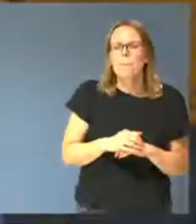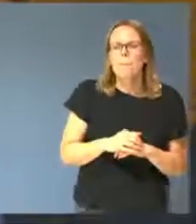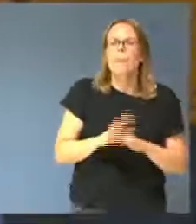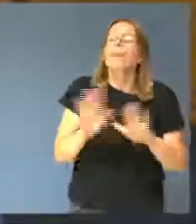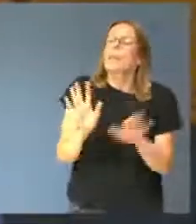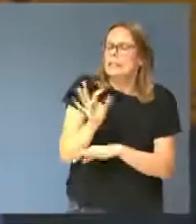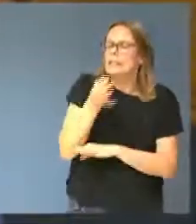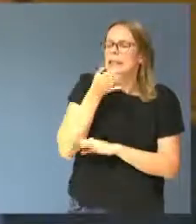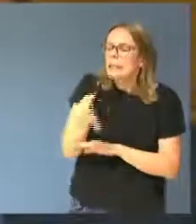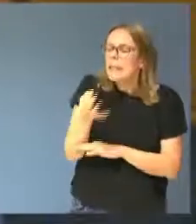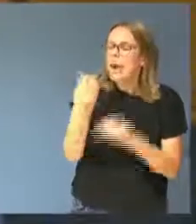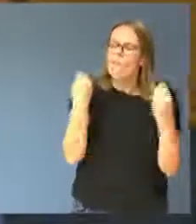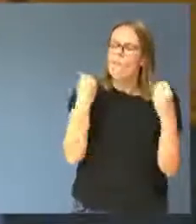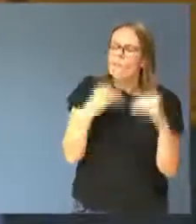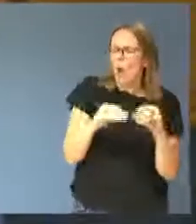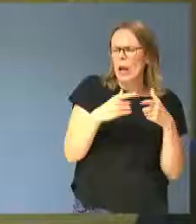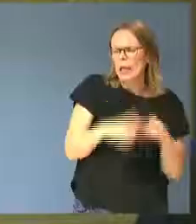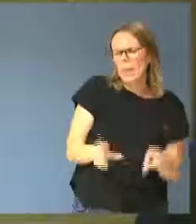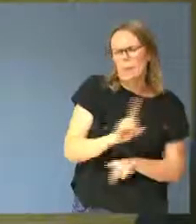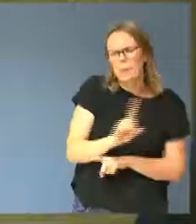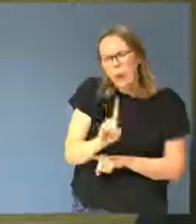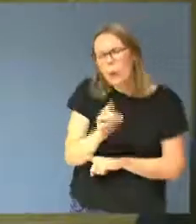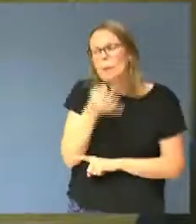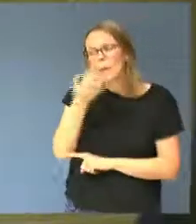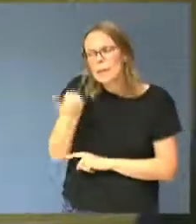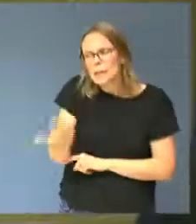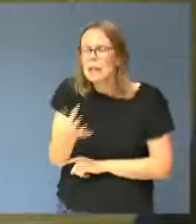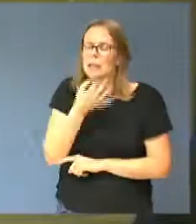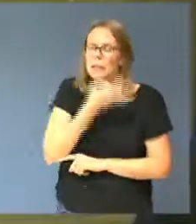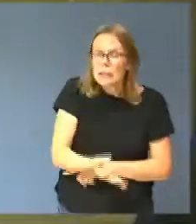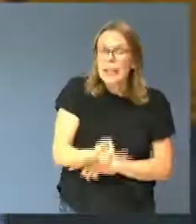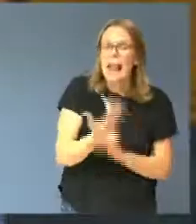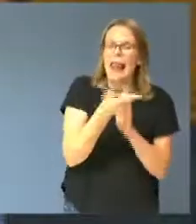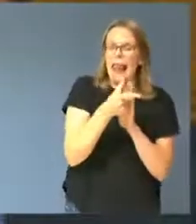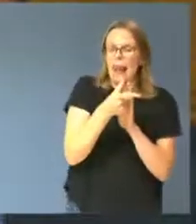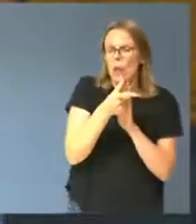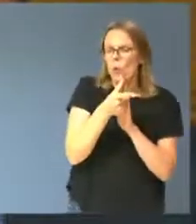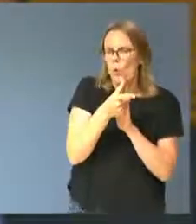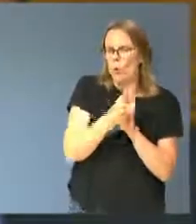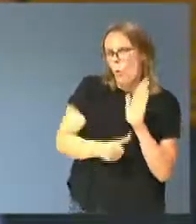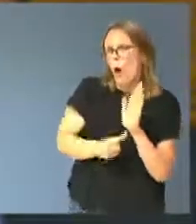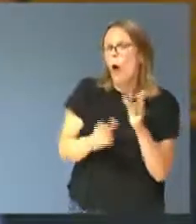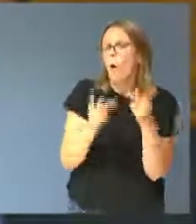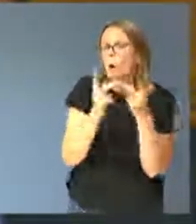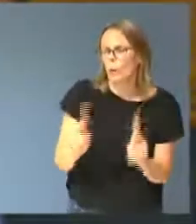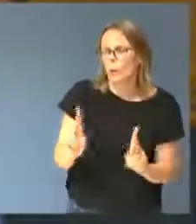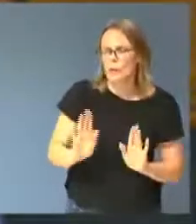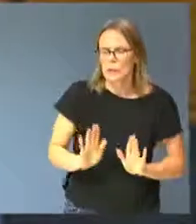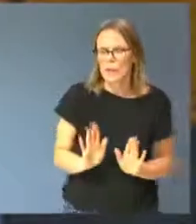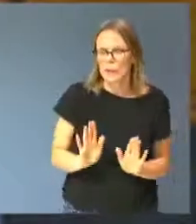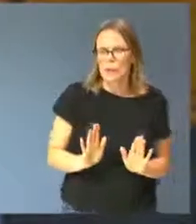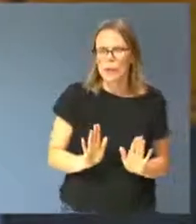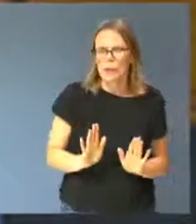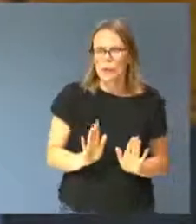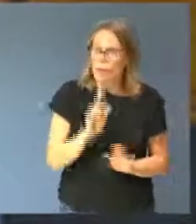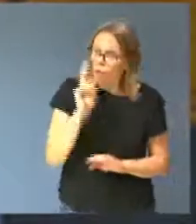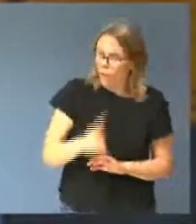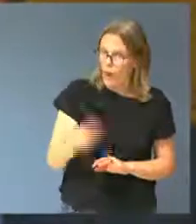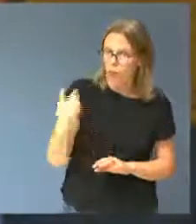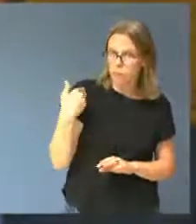libre, mais de légalisation, c'est totalement différent du cannabis. J'ai eu l'occasion d'en parler aussi avec les élus de la majorité, parce que c'est vrai que cette proposition